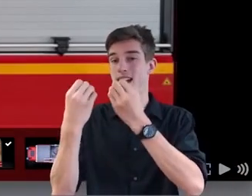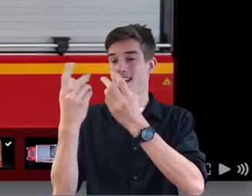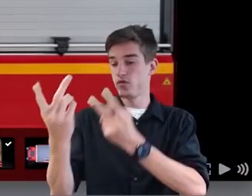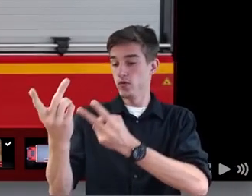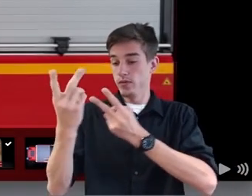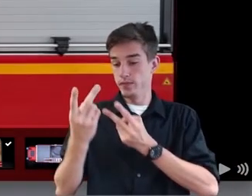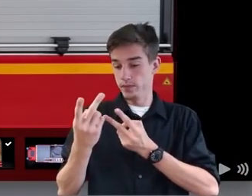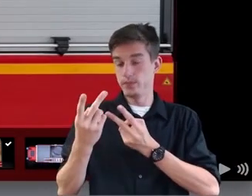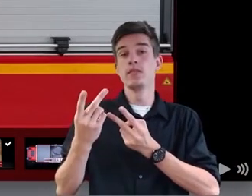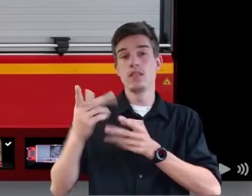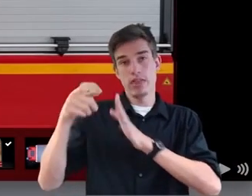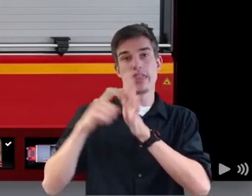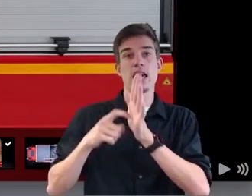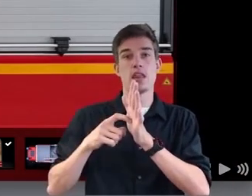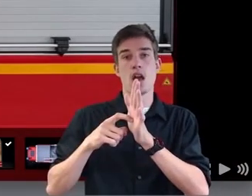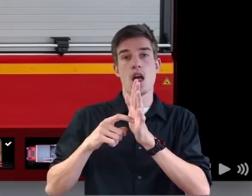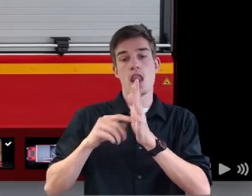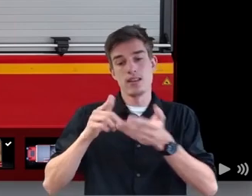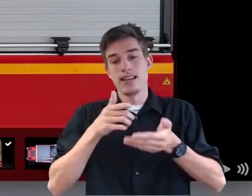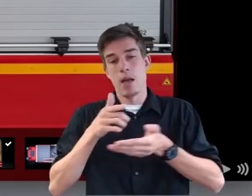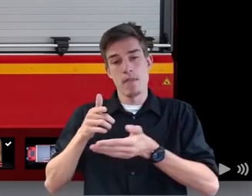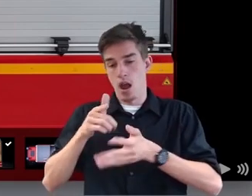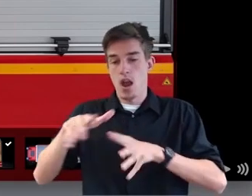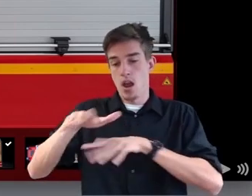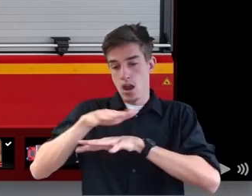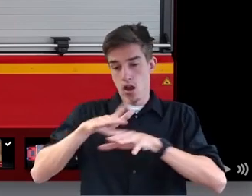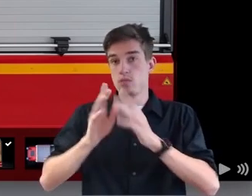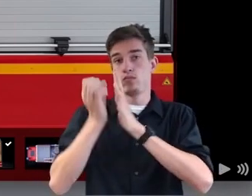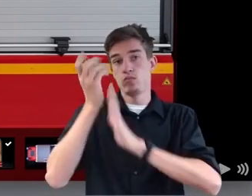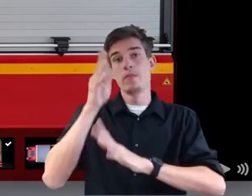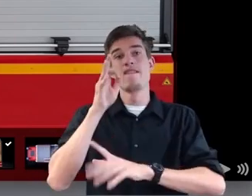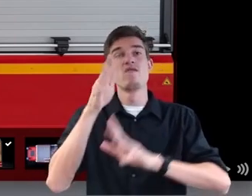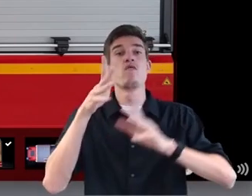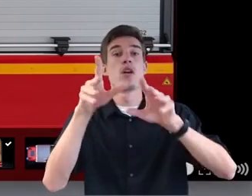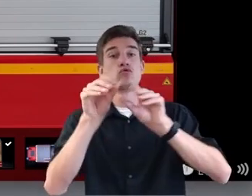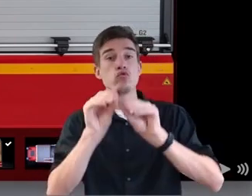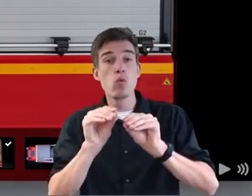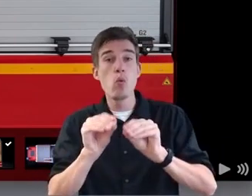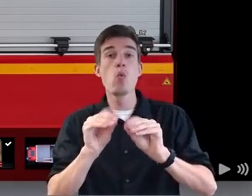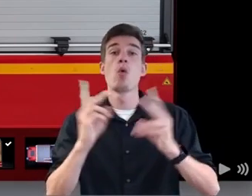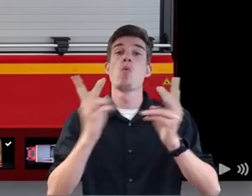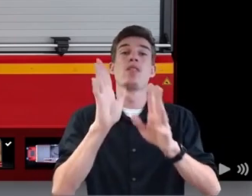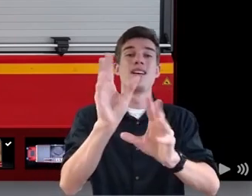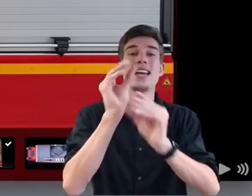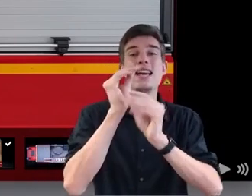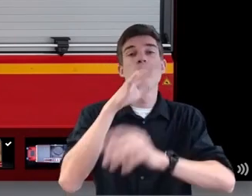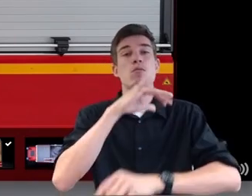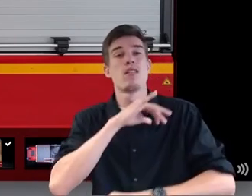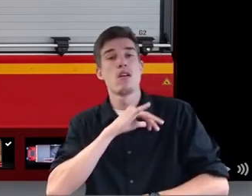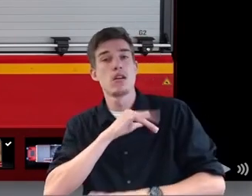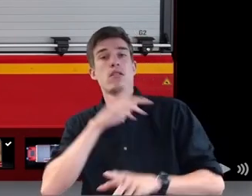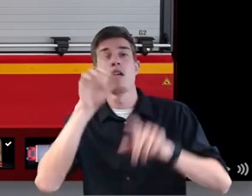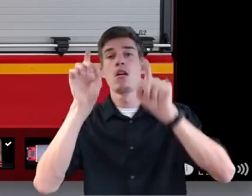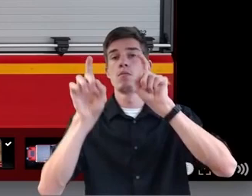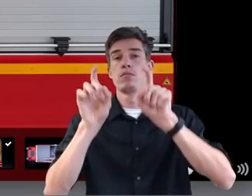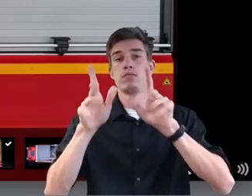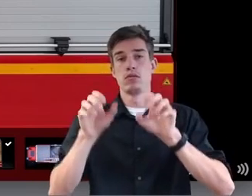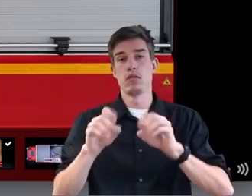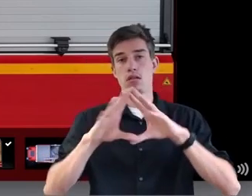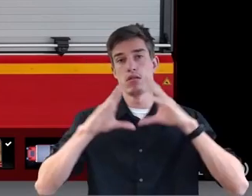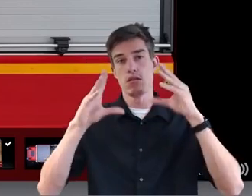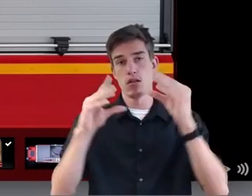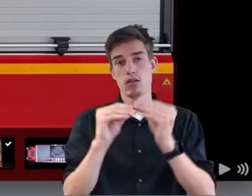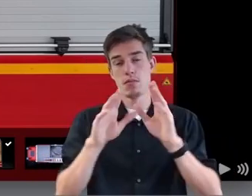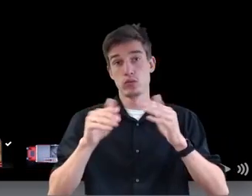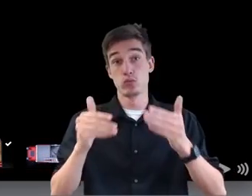bringen, auch in dieser Form präsentieren wollen, zu Schulungszwecken, aber auch zu reinen Informationszwecken. Und es ist natürlich vorgesehen, dass